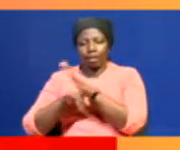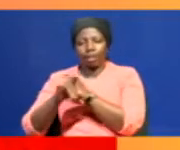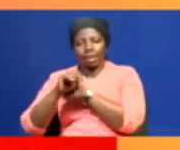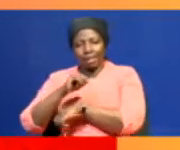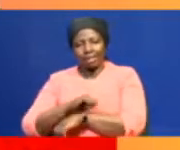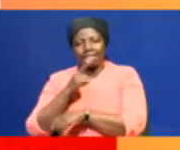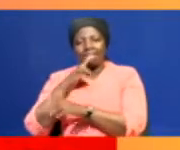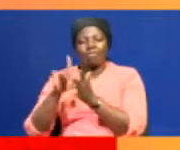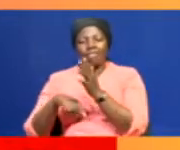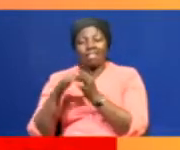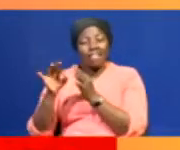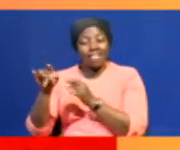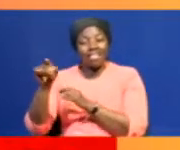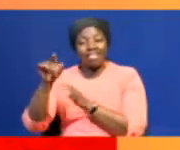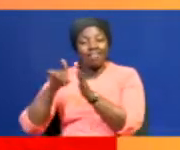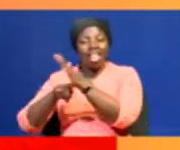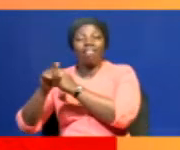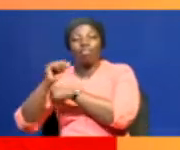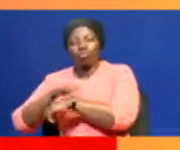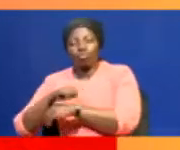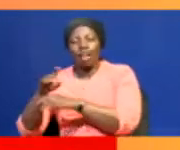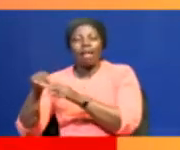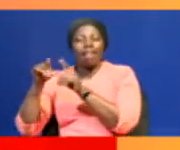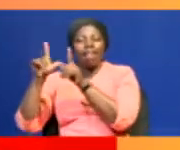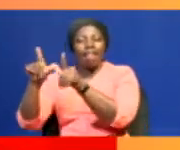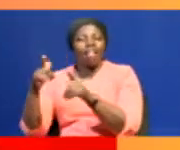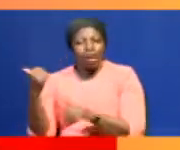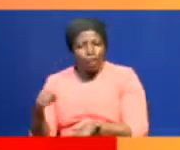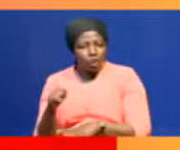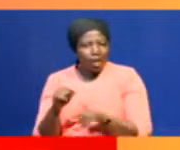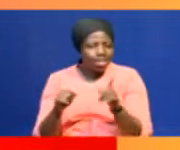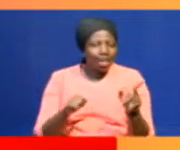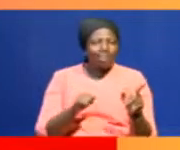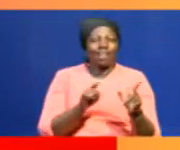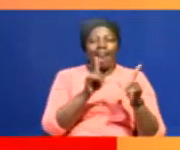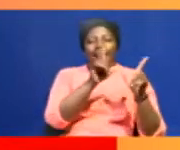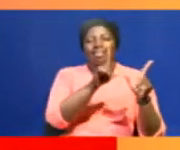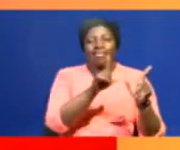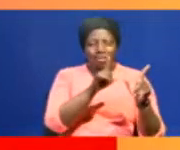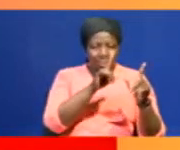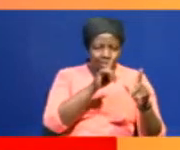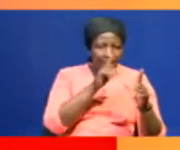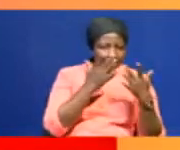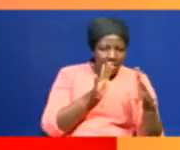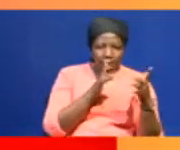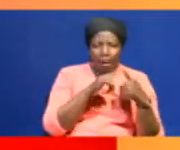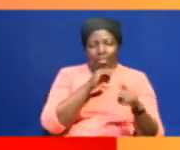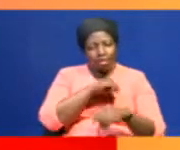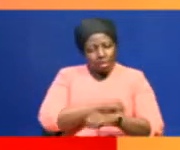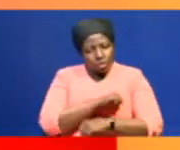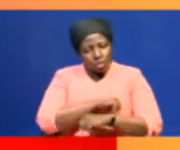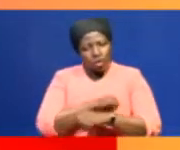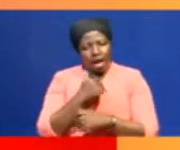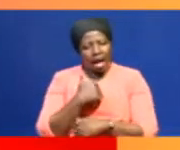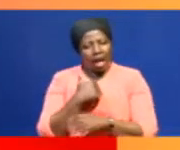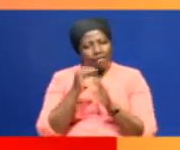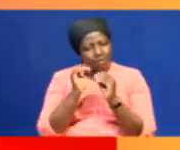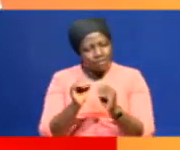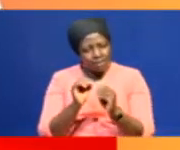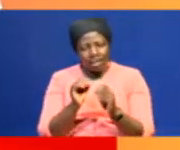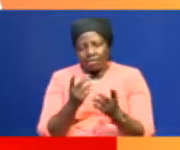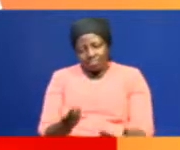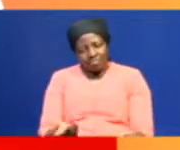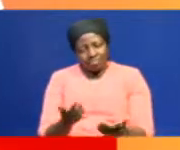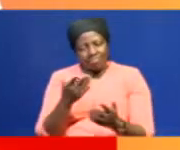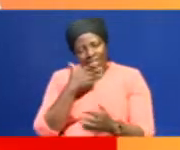shule na hajapewa, mimi kwa nini siende, na huyu naye hajaenda shule na amepewa, kwa nini mimi nisipite hii barabara? Si ni pesa anataka